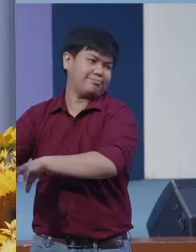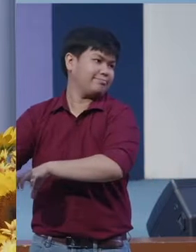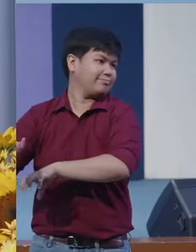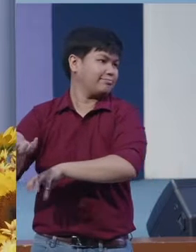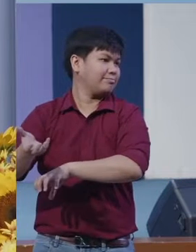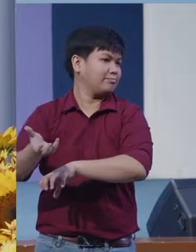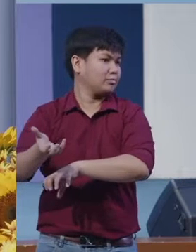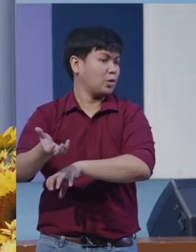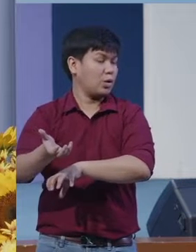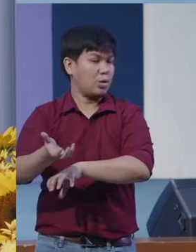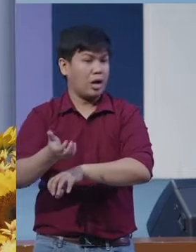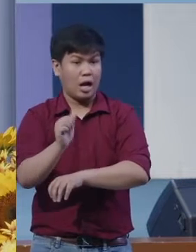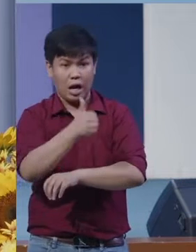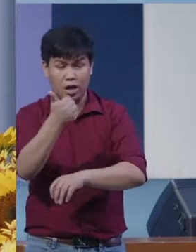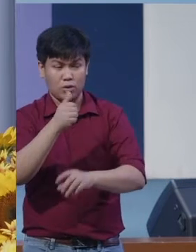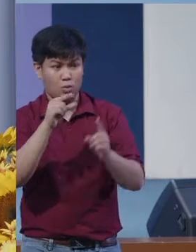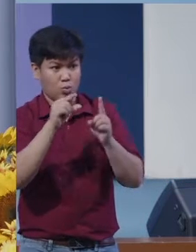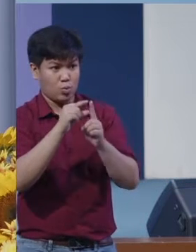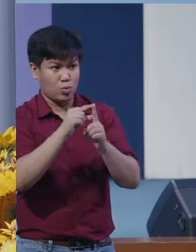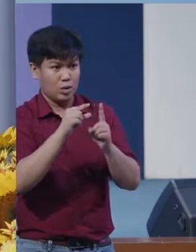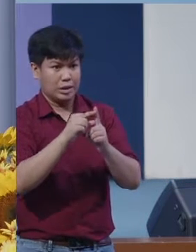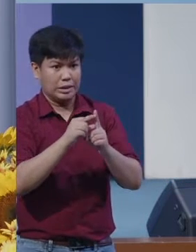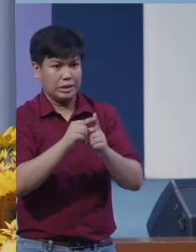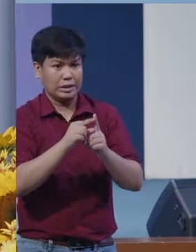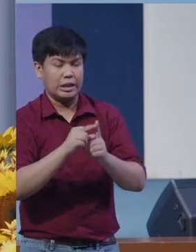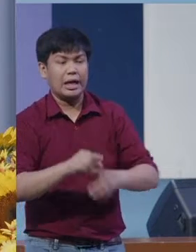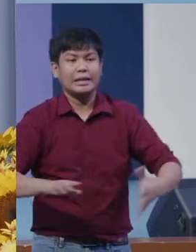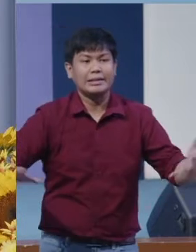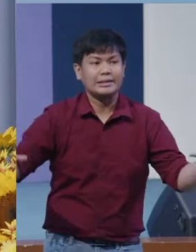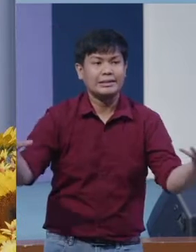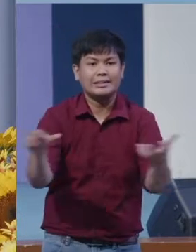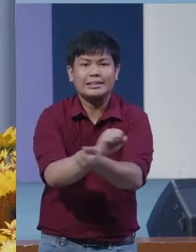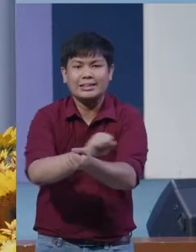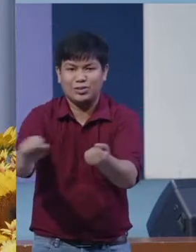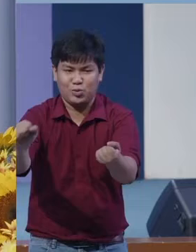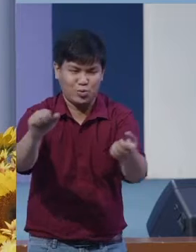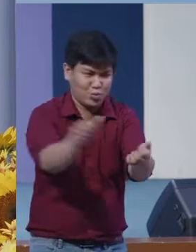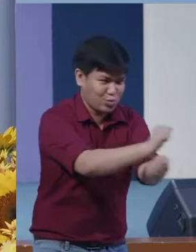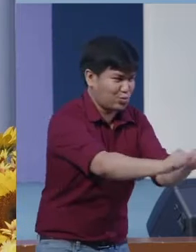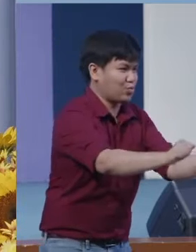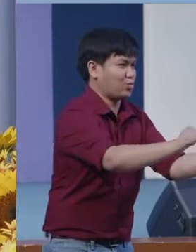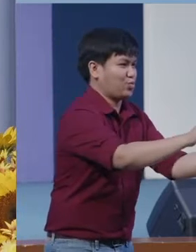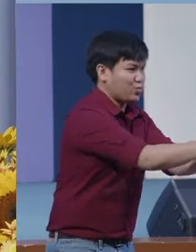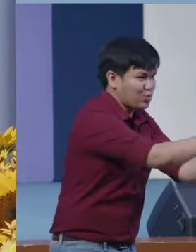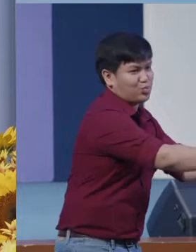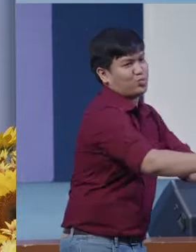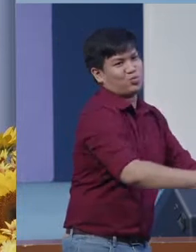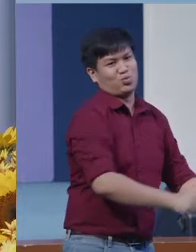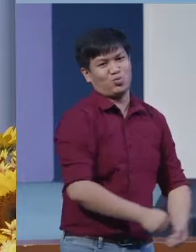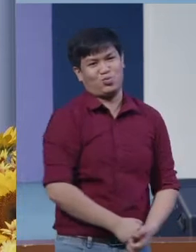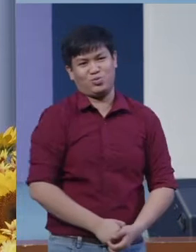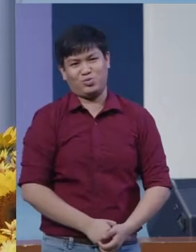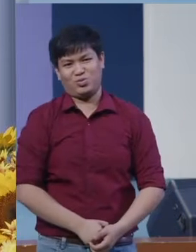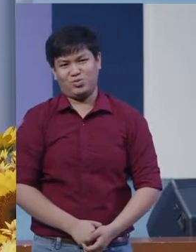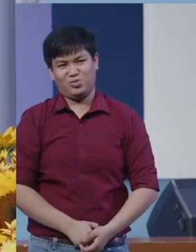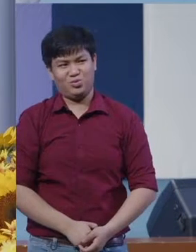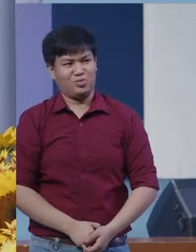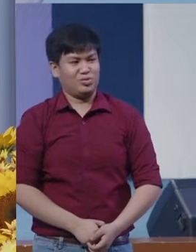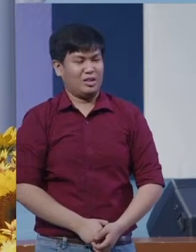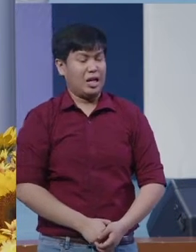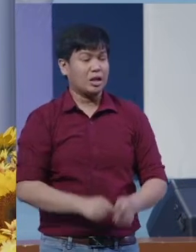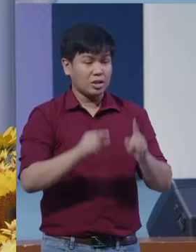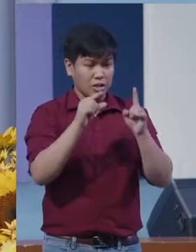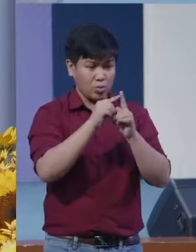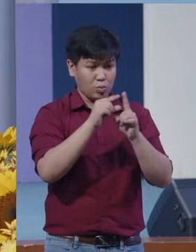O mas malinaw, paninirang puri. Yung salitang katalaleo, actually, hindi